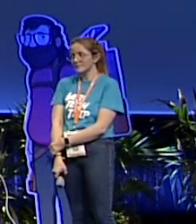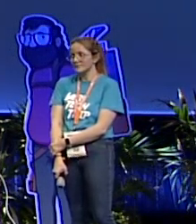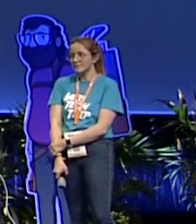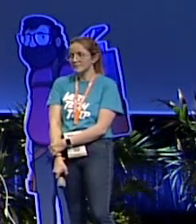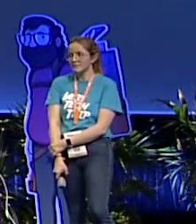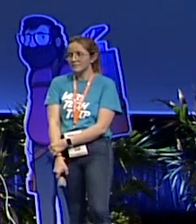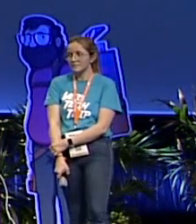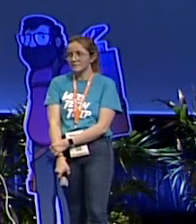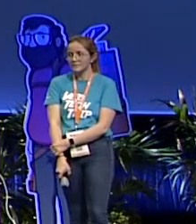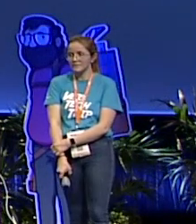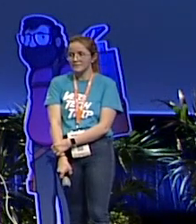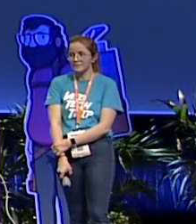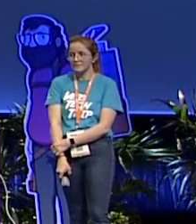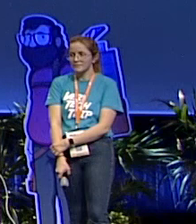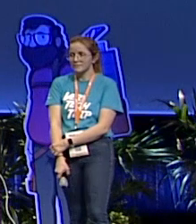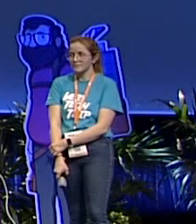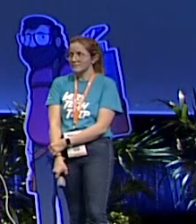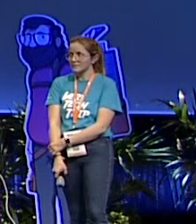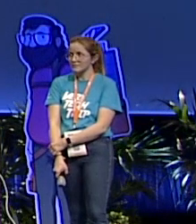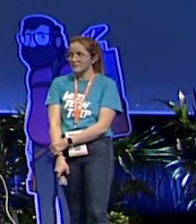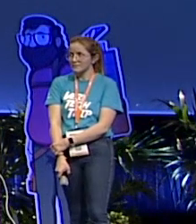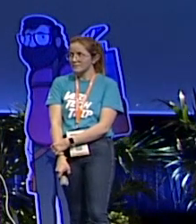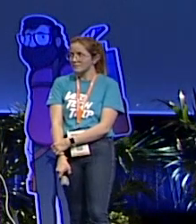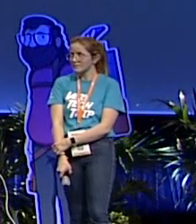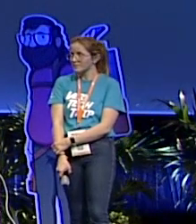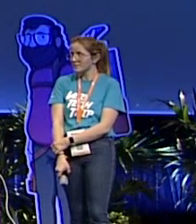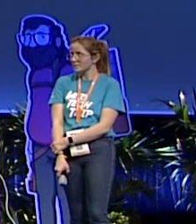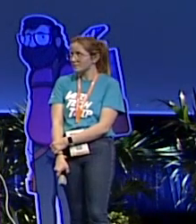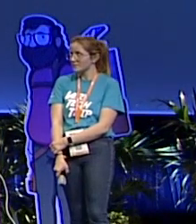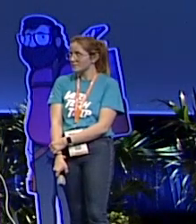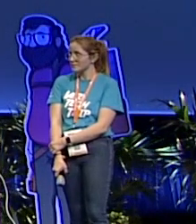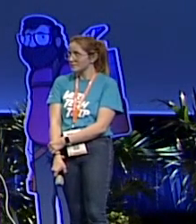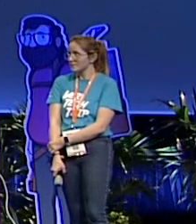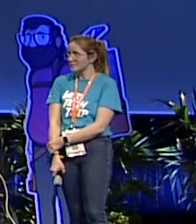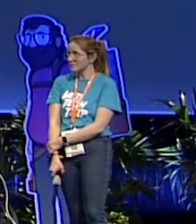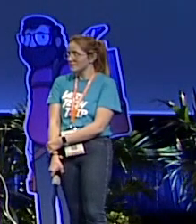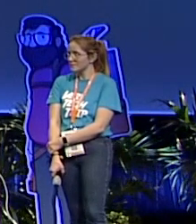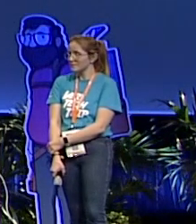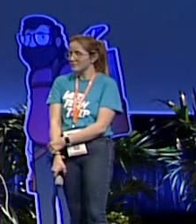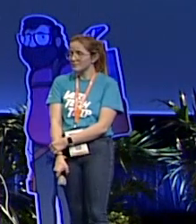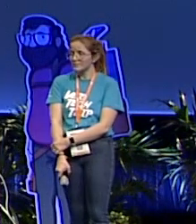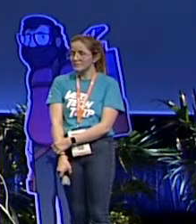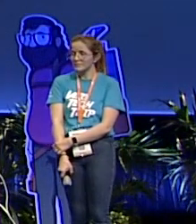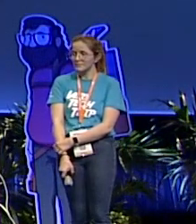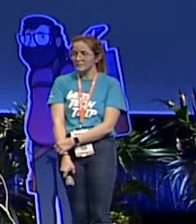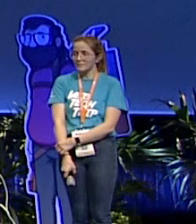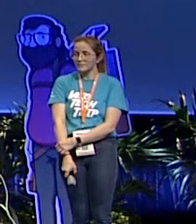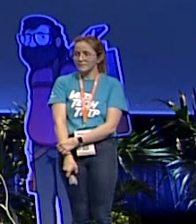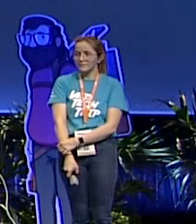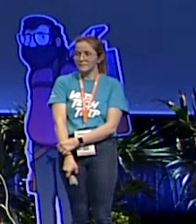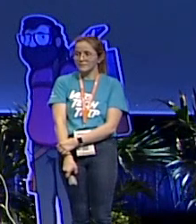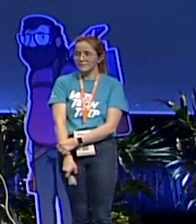et prochaine étape,'est l'entraînement. Alors j'avais lancé un premier entraînement de mon premier modèle où on a vu que c'était pas top top niveau résultat.